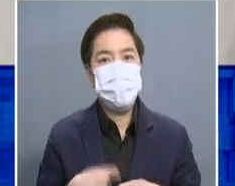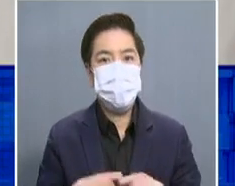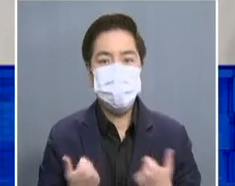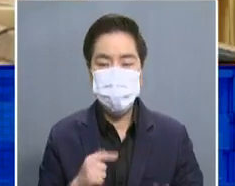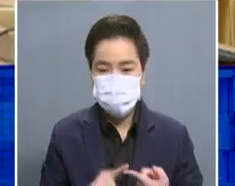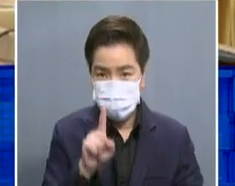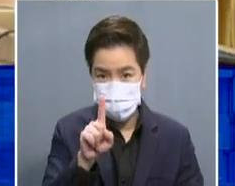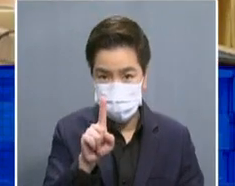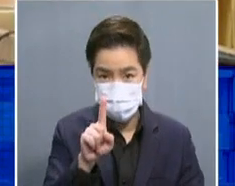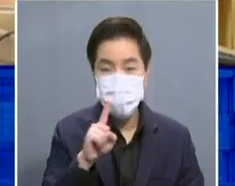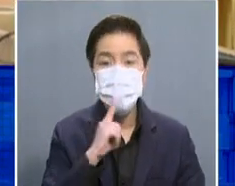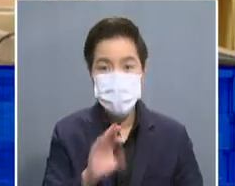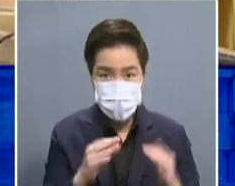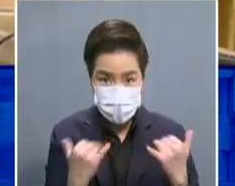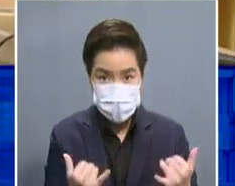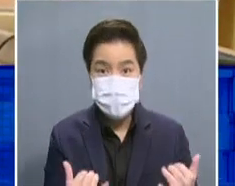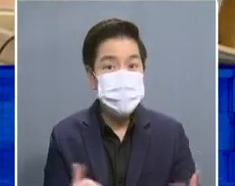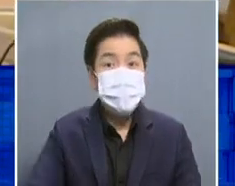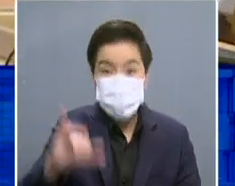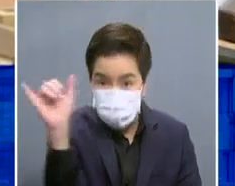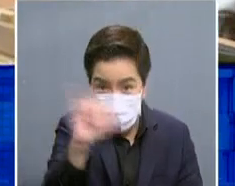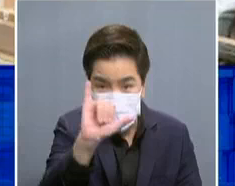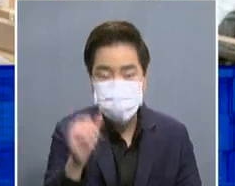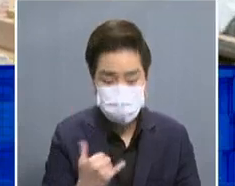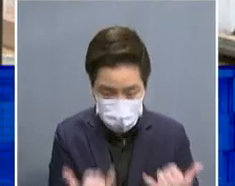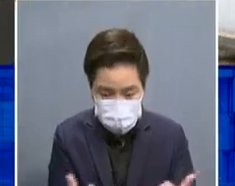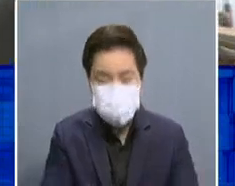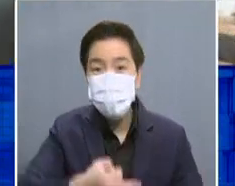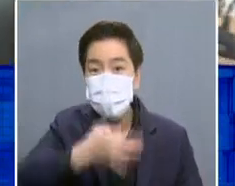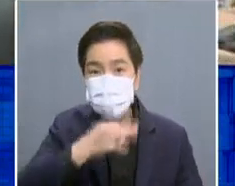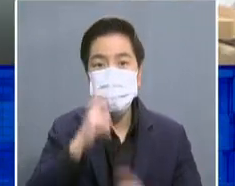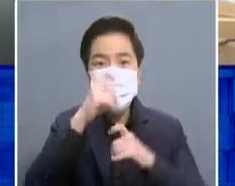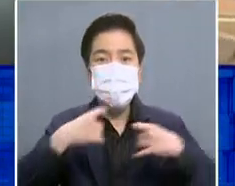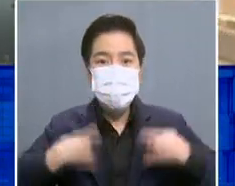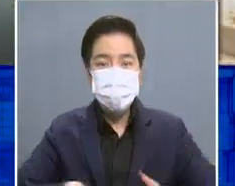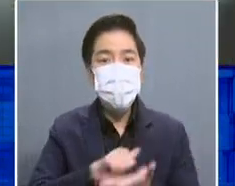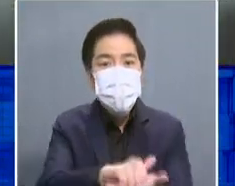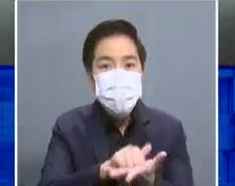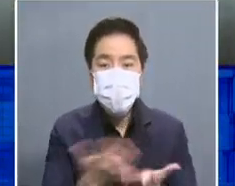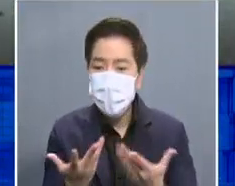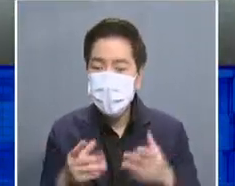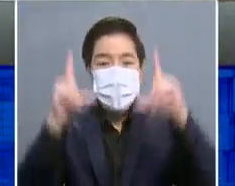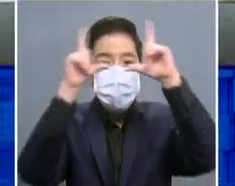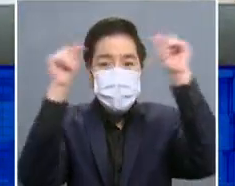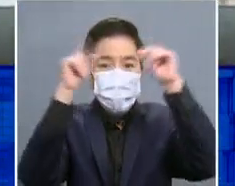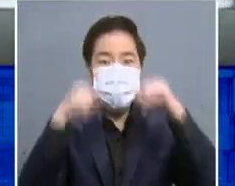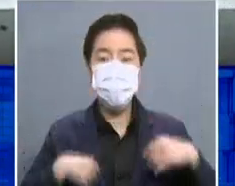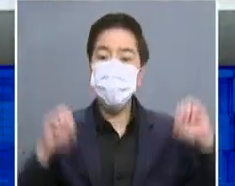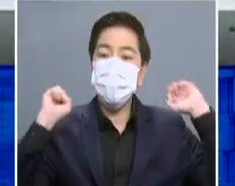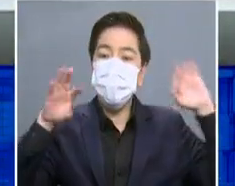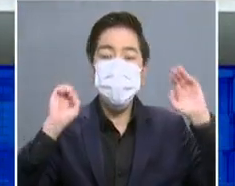นั้นอย่าย้ำอีกทีนึงว่ายังคงเป็นกลุ่มอาชีพเสี่ยงผู้ที่ให้งานบริการอาชีพขนส่งแท็กซี่คุณครูต่างๆประม